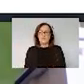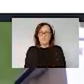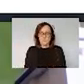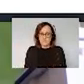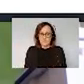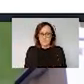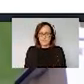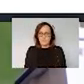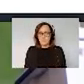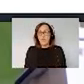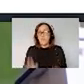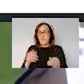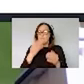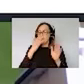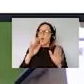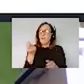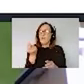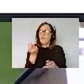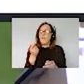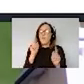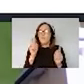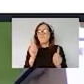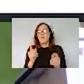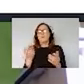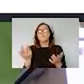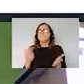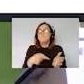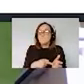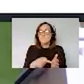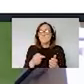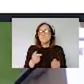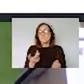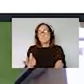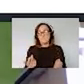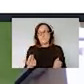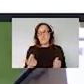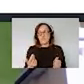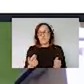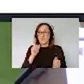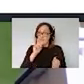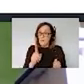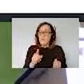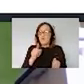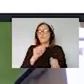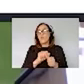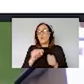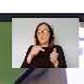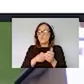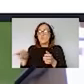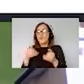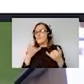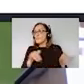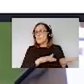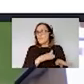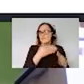intuicyjny, ale pozwolę sobie na parę rzeczy zwrócić uwagę ze względu na to, że tak naprawdę one są tu, a gdzie indziej ich nie